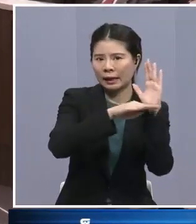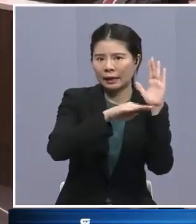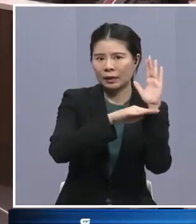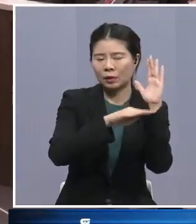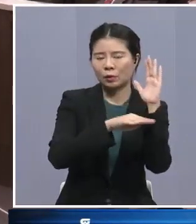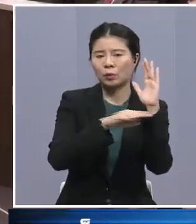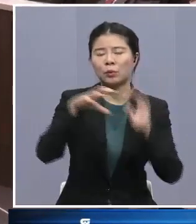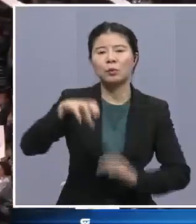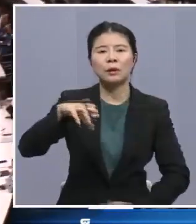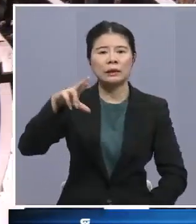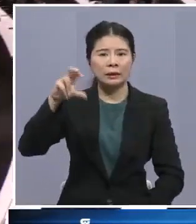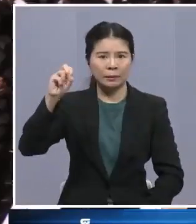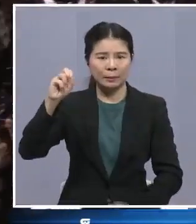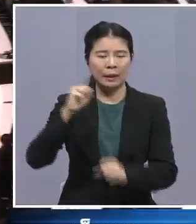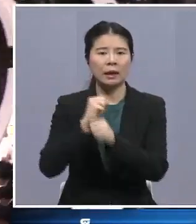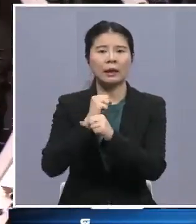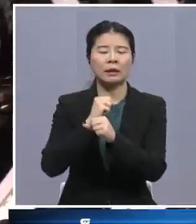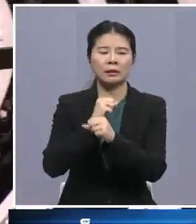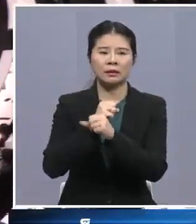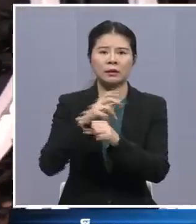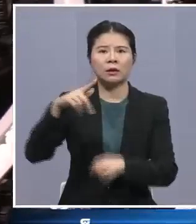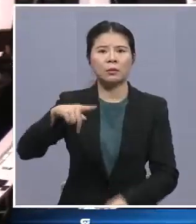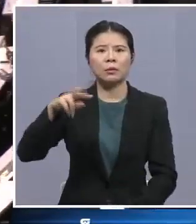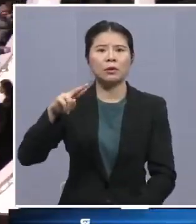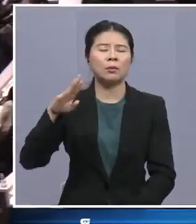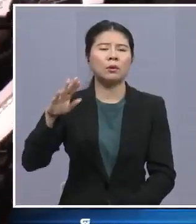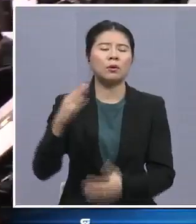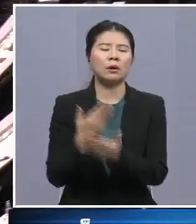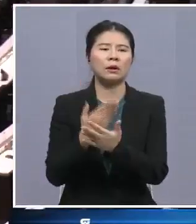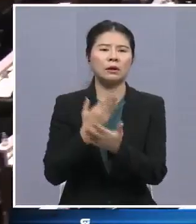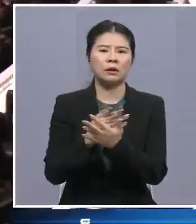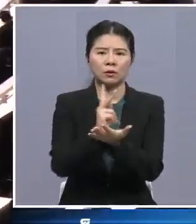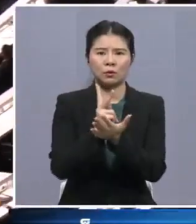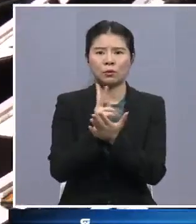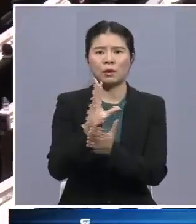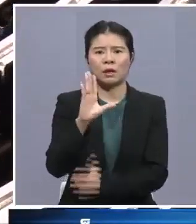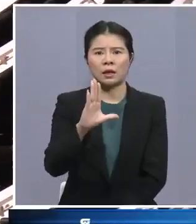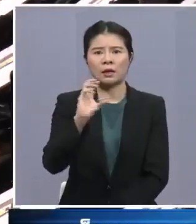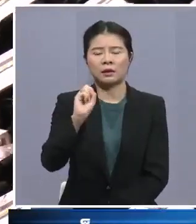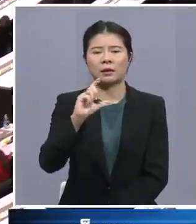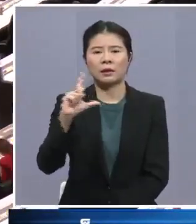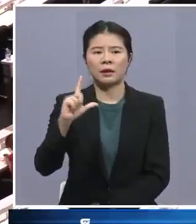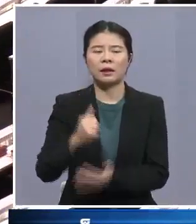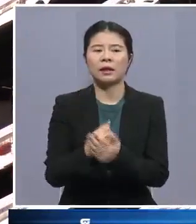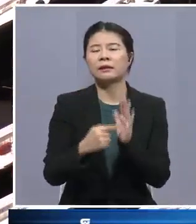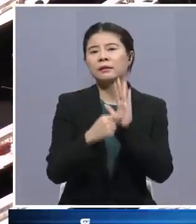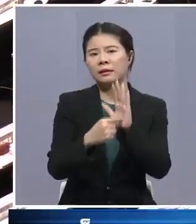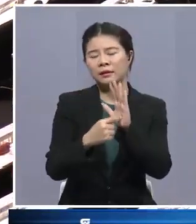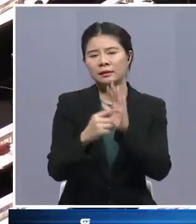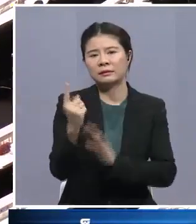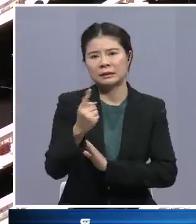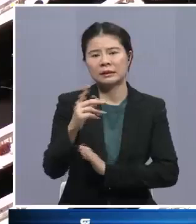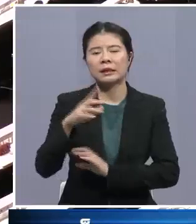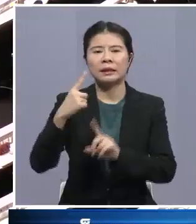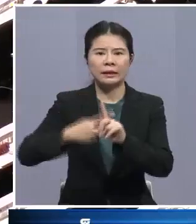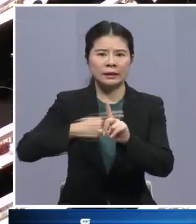รัฐสภานะครับก็คือมองว่าพรบเงินกู้ 500,000ล้านเนี่ยน่าจะเกิดขึ้นเดือนพฤษภาคมและกว่าจะได้ใช้เงินกันอย่าง